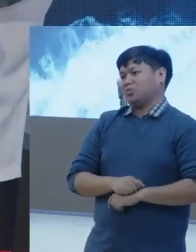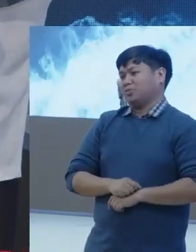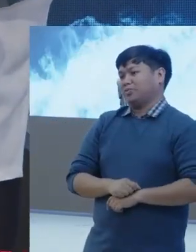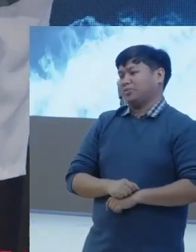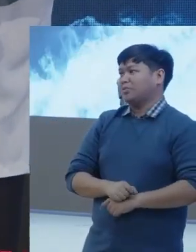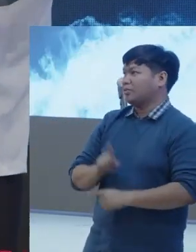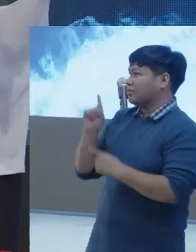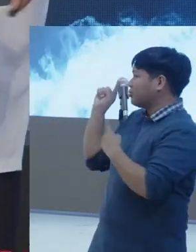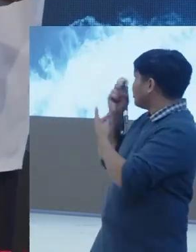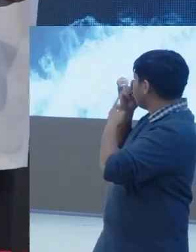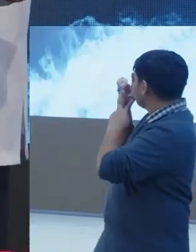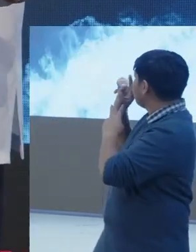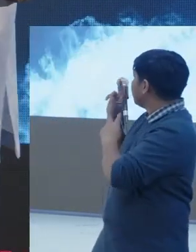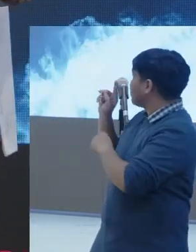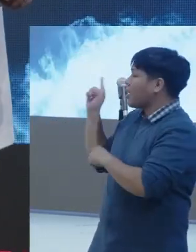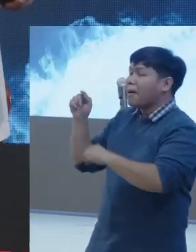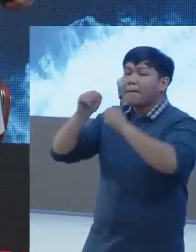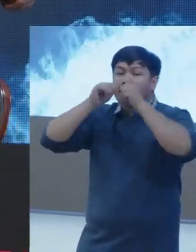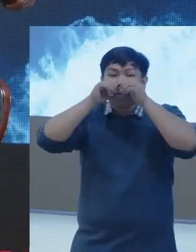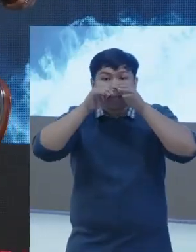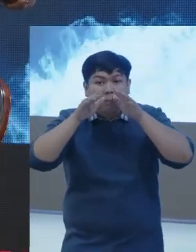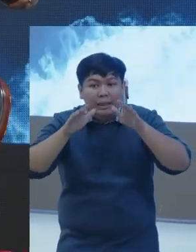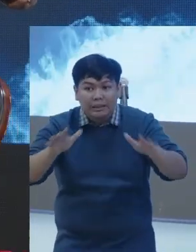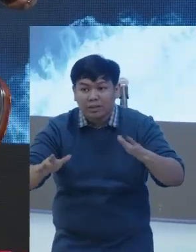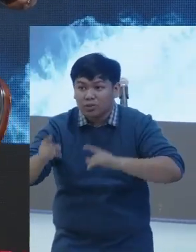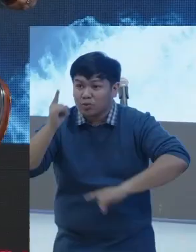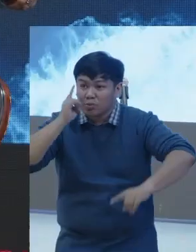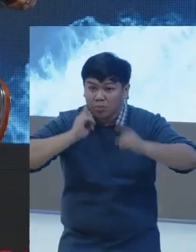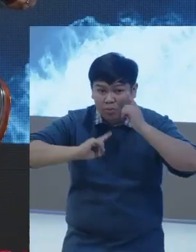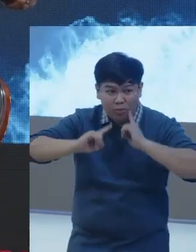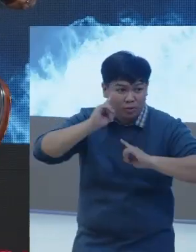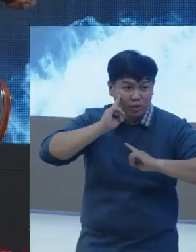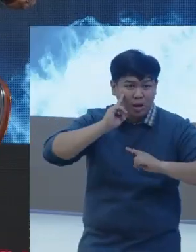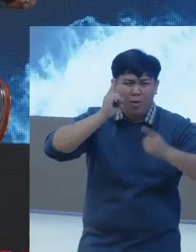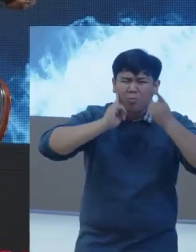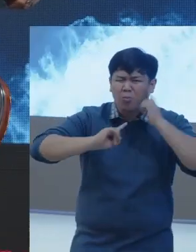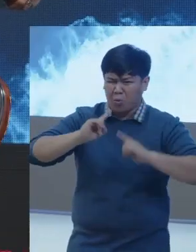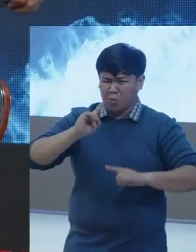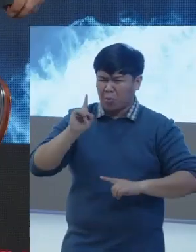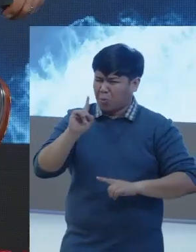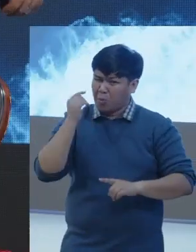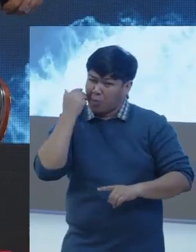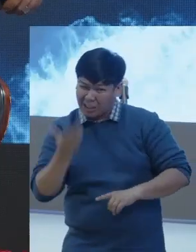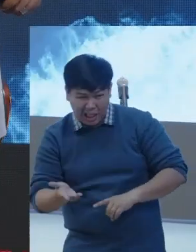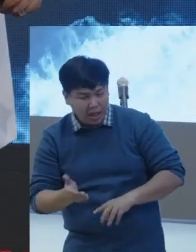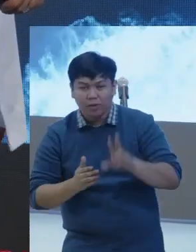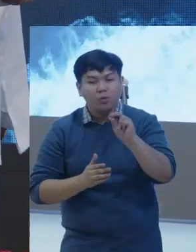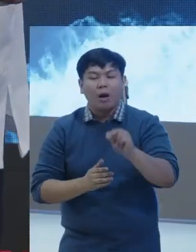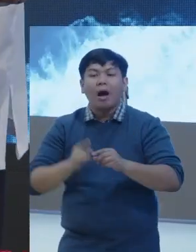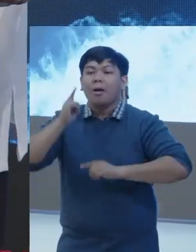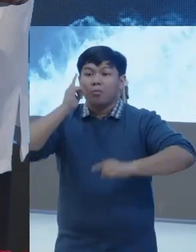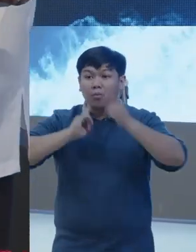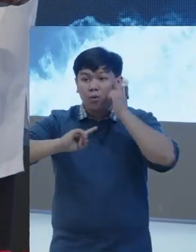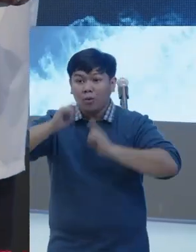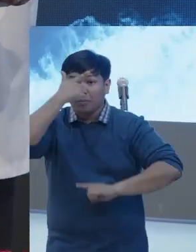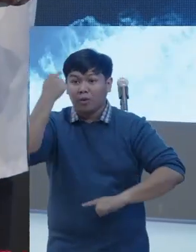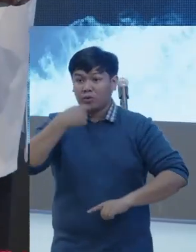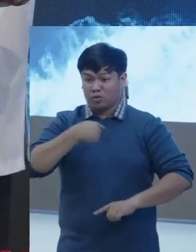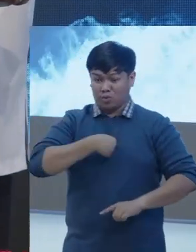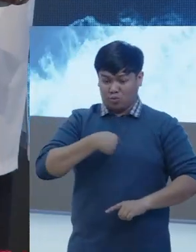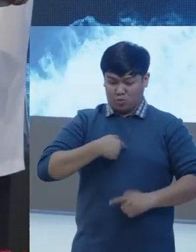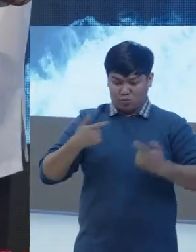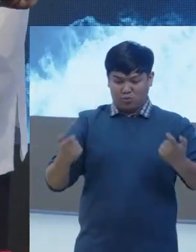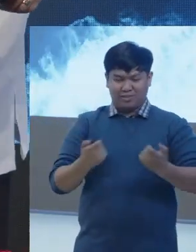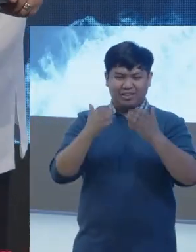Blessed are those who mourn. You mourn over your sin. Ating pinagluluksa ang kasalanang nagawa